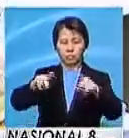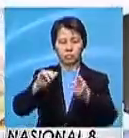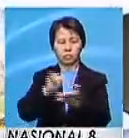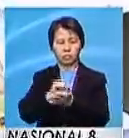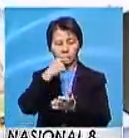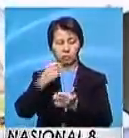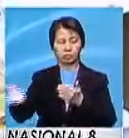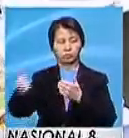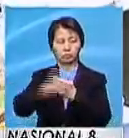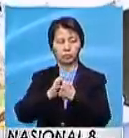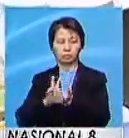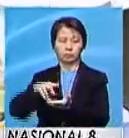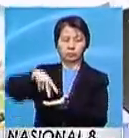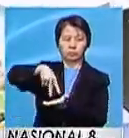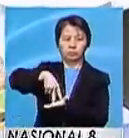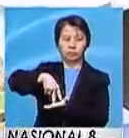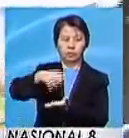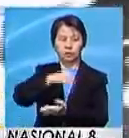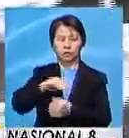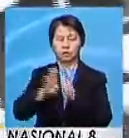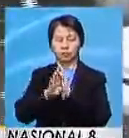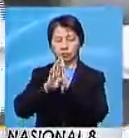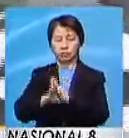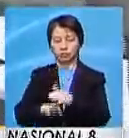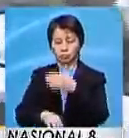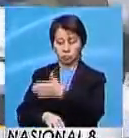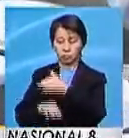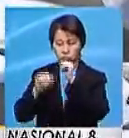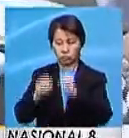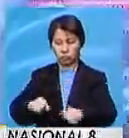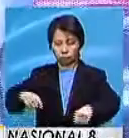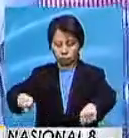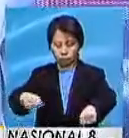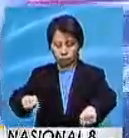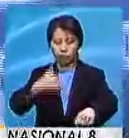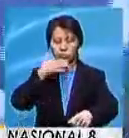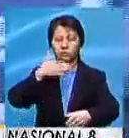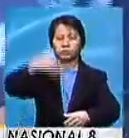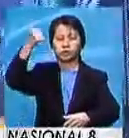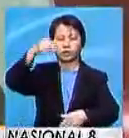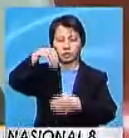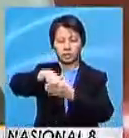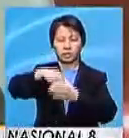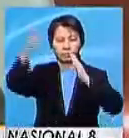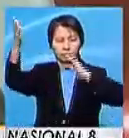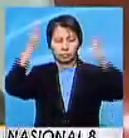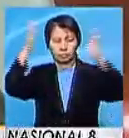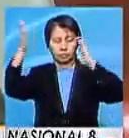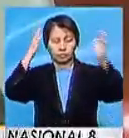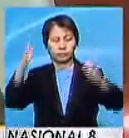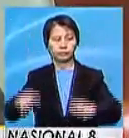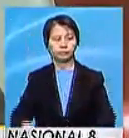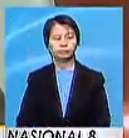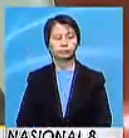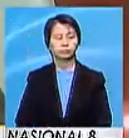untuk kembali bangkit sekaligus membuktikan beliau masih penunggang terbaik di Malaysia.